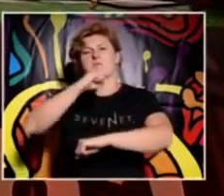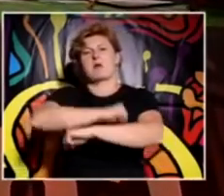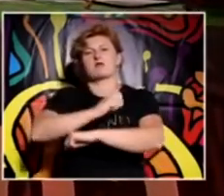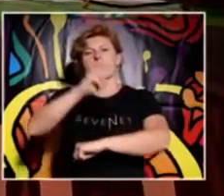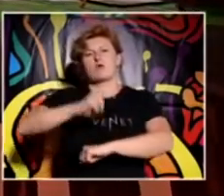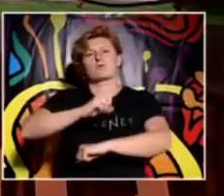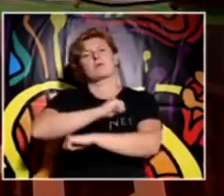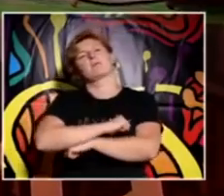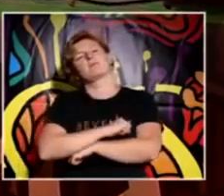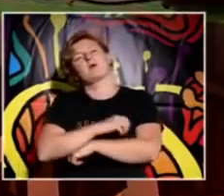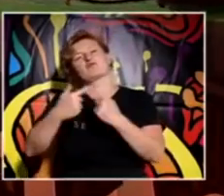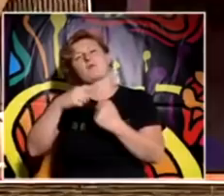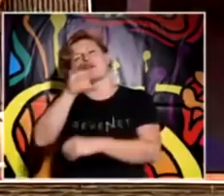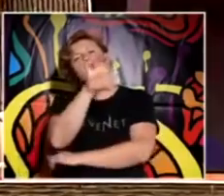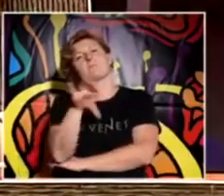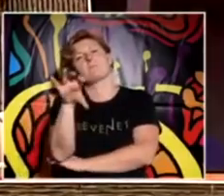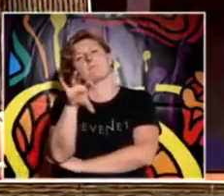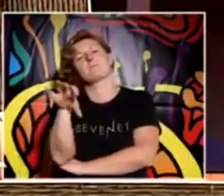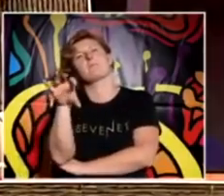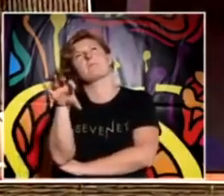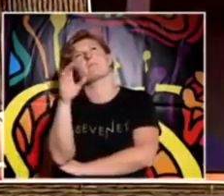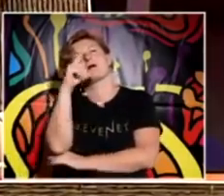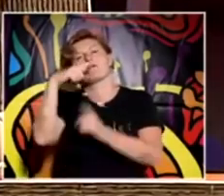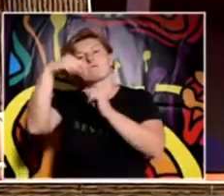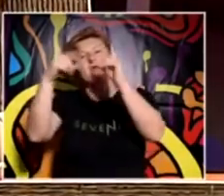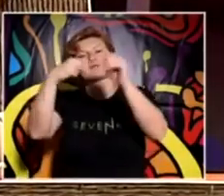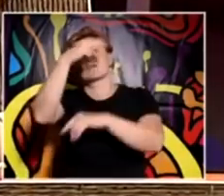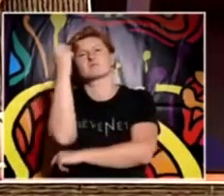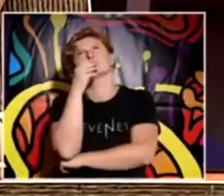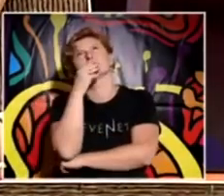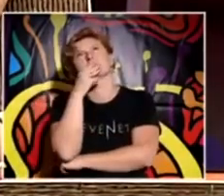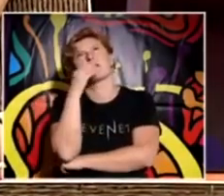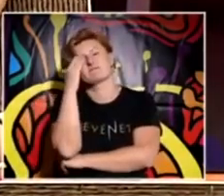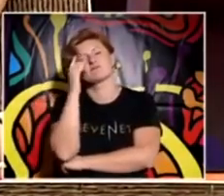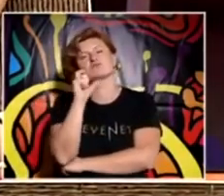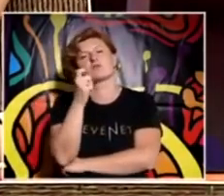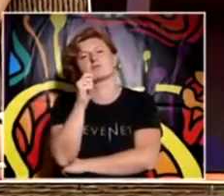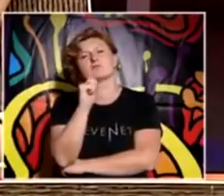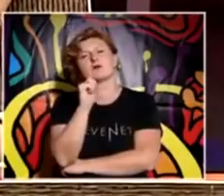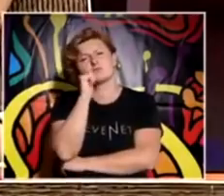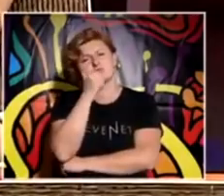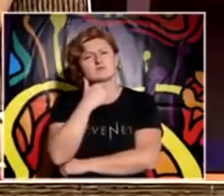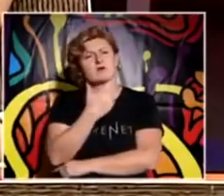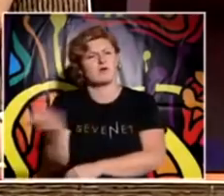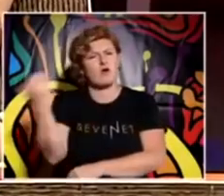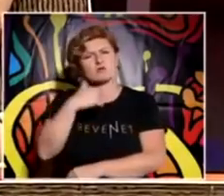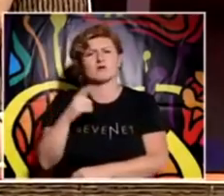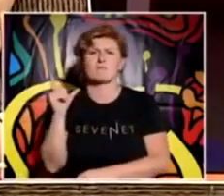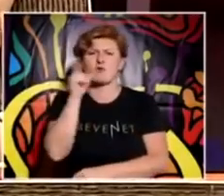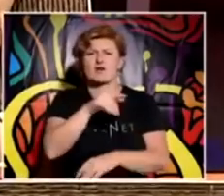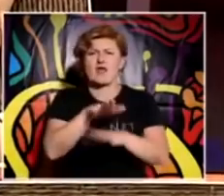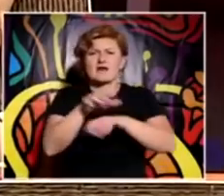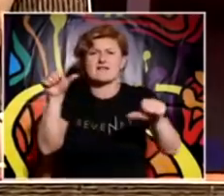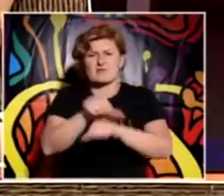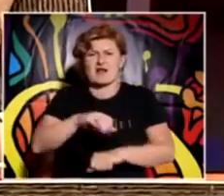żona patrzy sobie na miasto, w gwiazdy i mówi nagle, wiesz co, zabrałbyś mnie jutro do jakiejś takiej obskurnej restauracji. Także